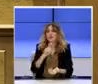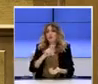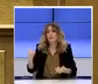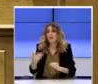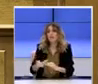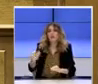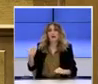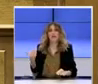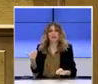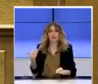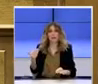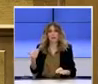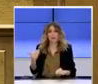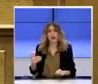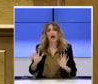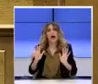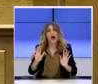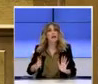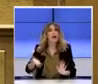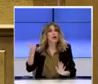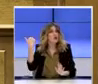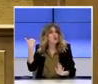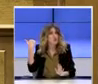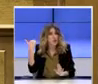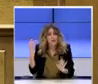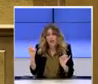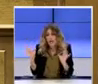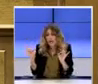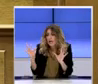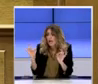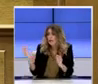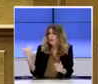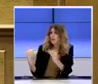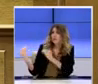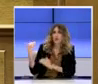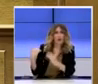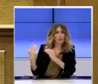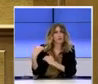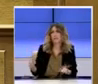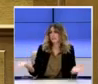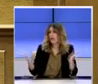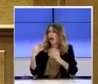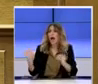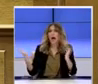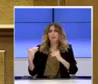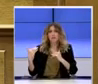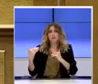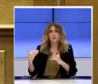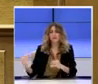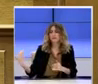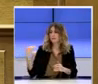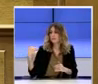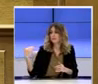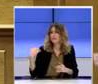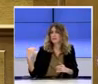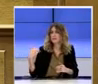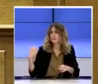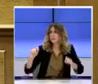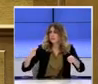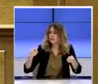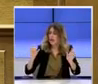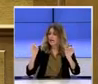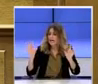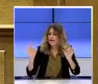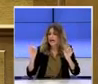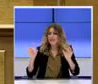υπήρχαν αιτήματα από κανέναν να κλείσουμε νωρίτερα. Από κανέναν. Ποιον